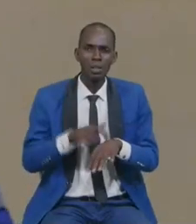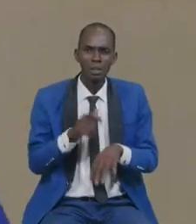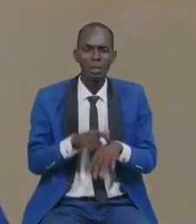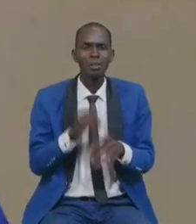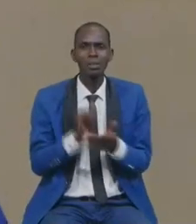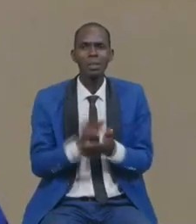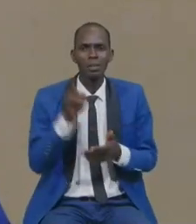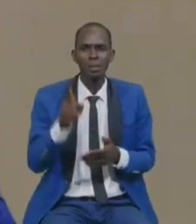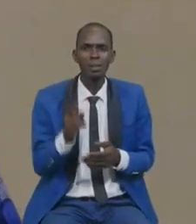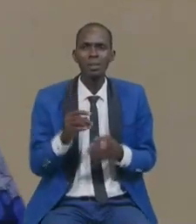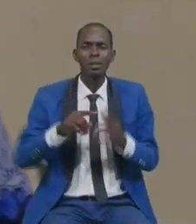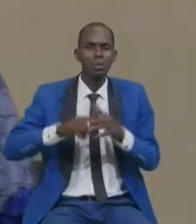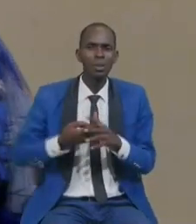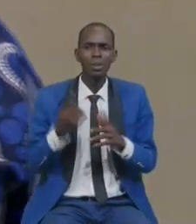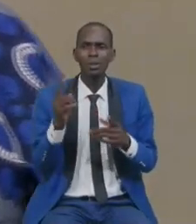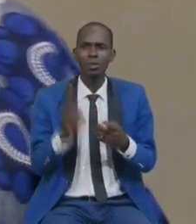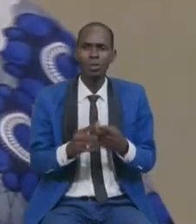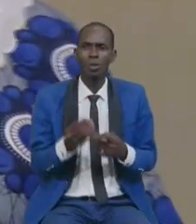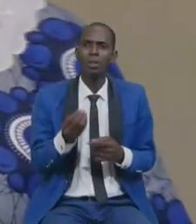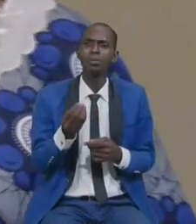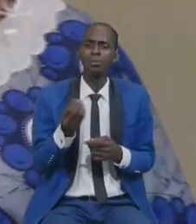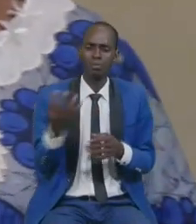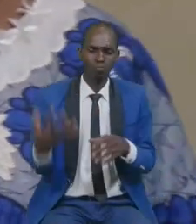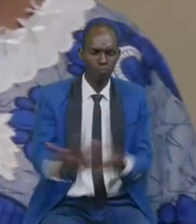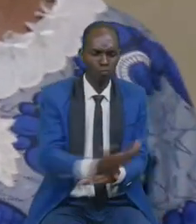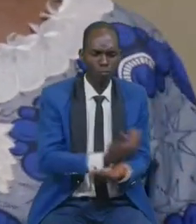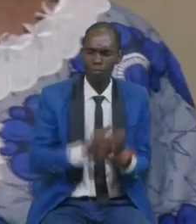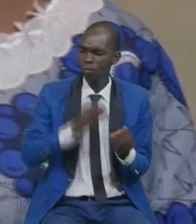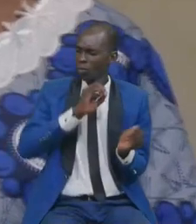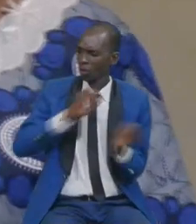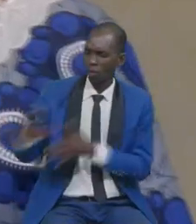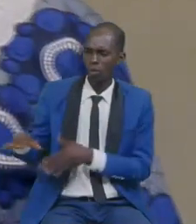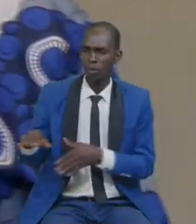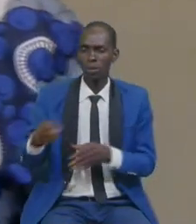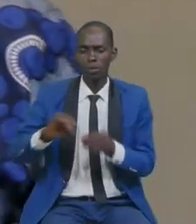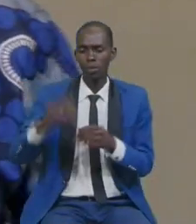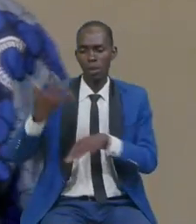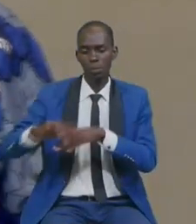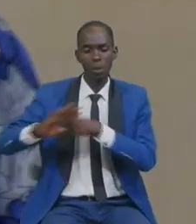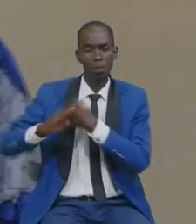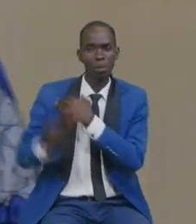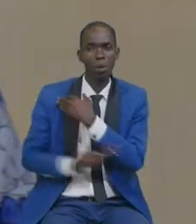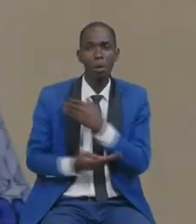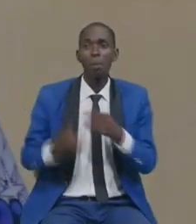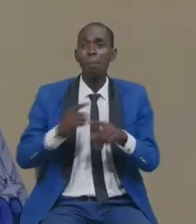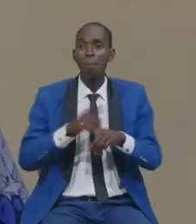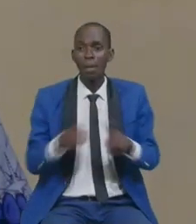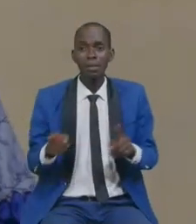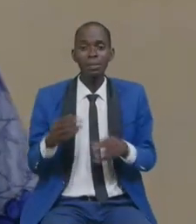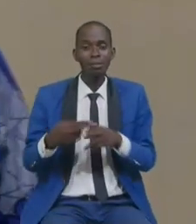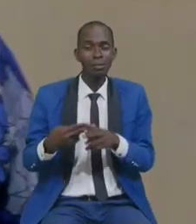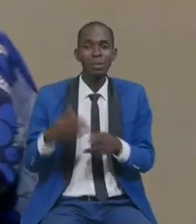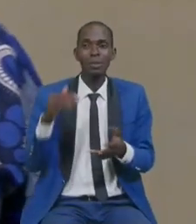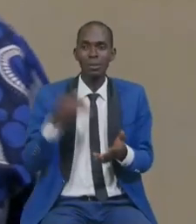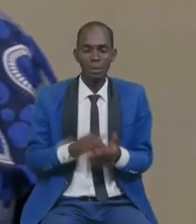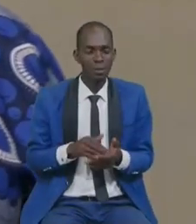assez. J'ai jeté ça dans la poubelle. Mais à ma grande surprise, au milieu de la nuit, à 2h,